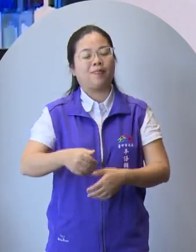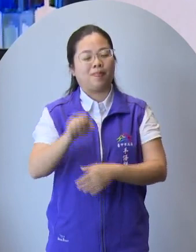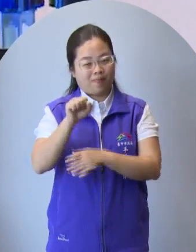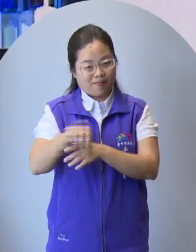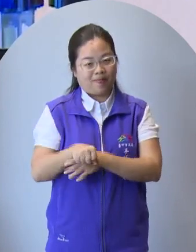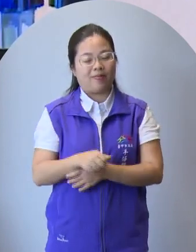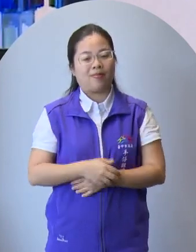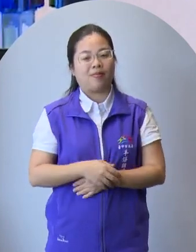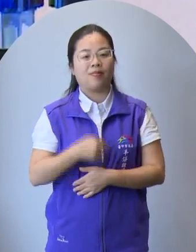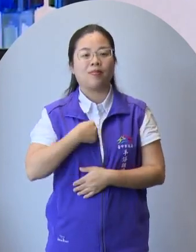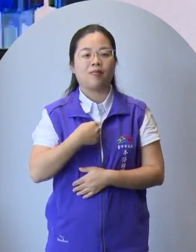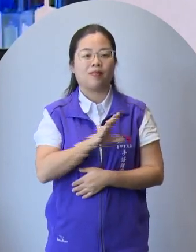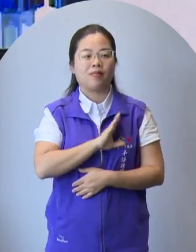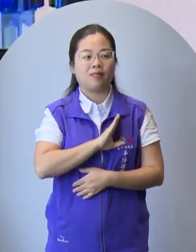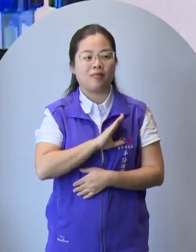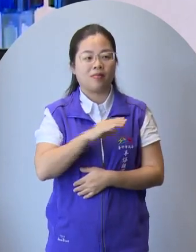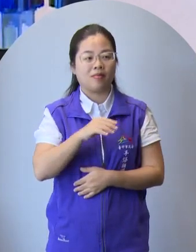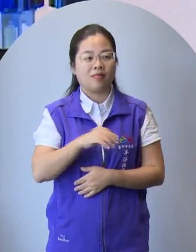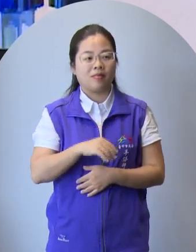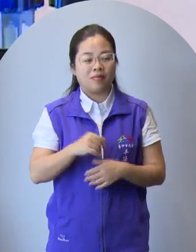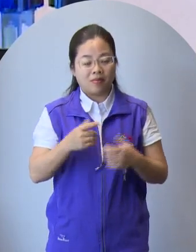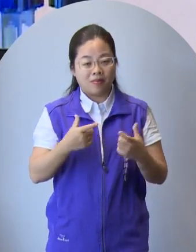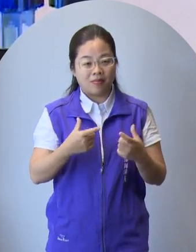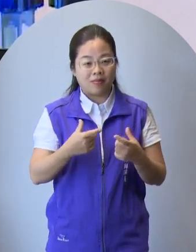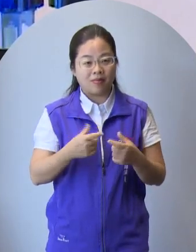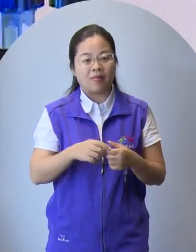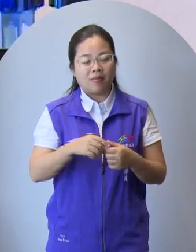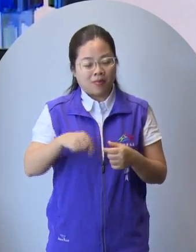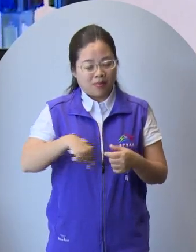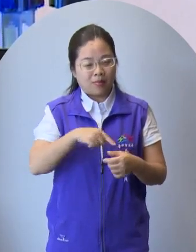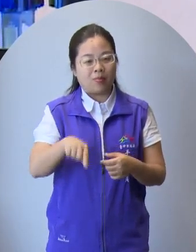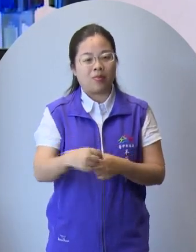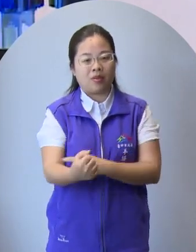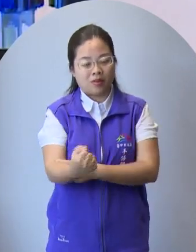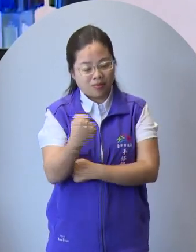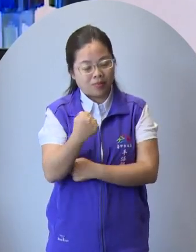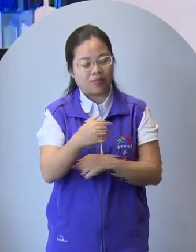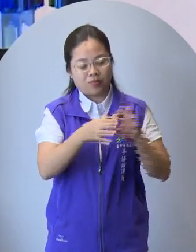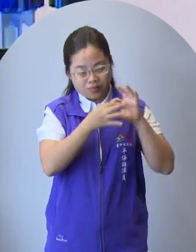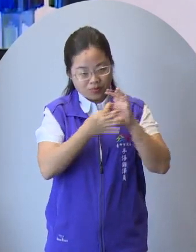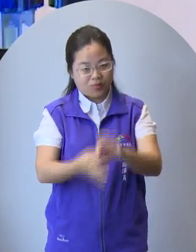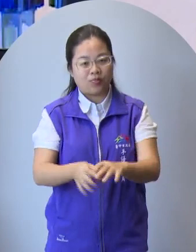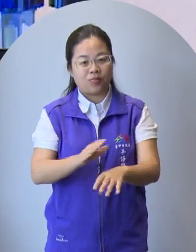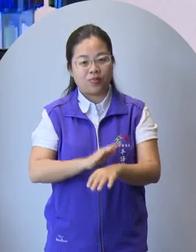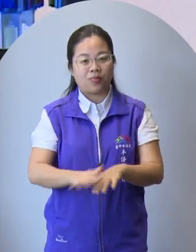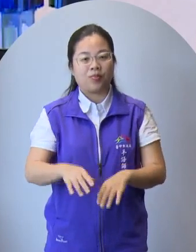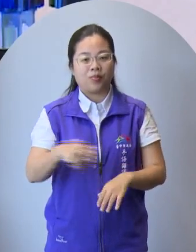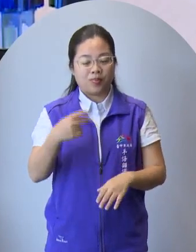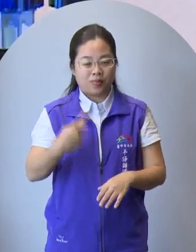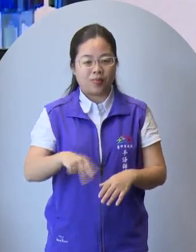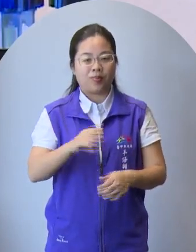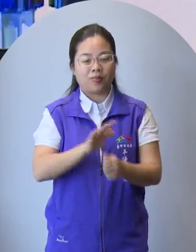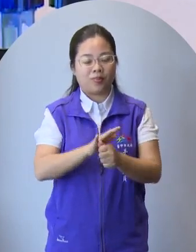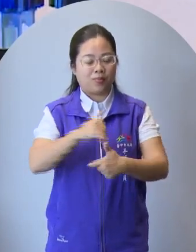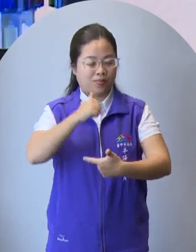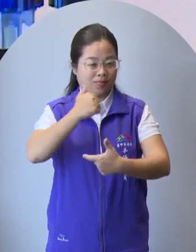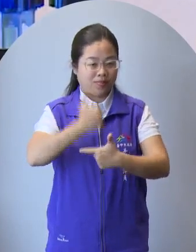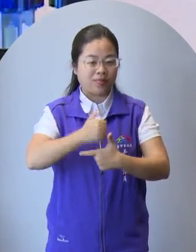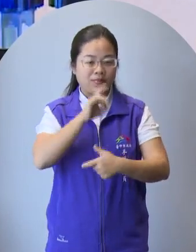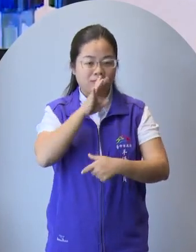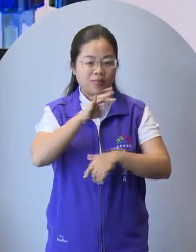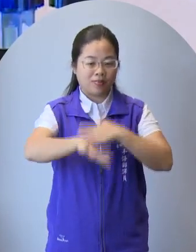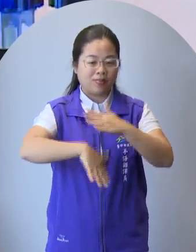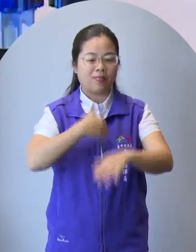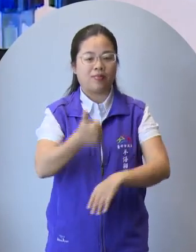定。当然我刚才讲到，我们不以此自满，百尺竿头更进一步哈，我们要打造更好的台中家